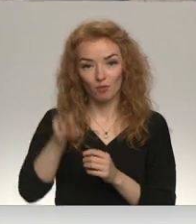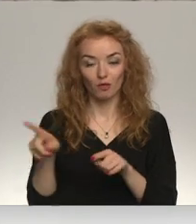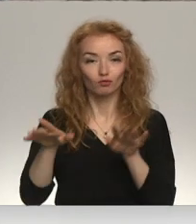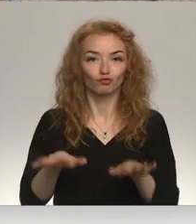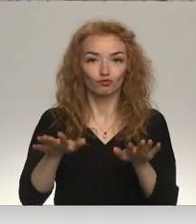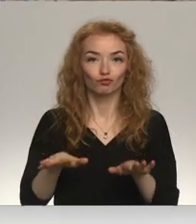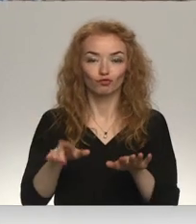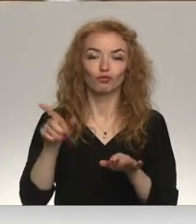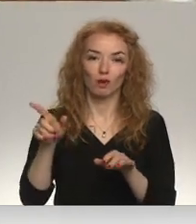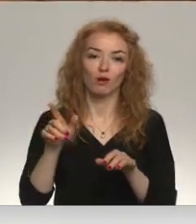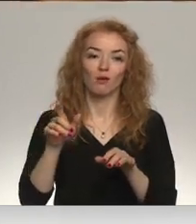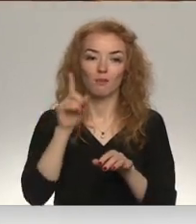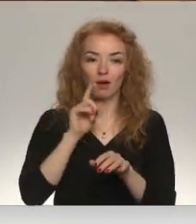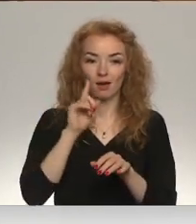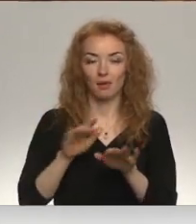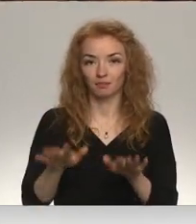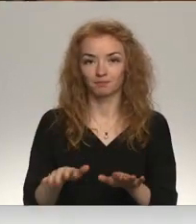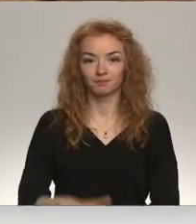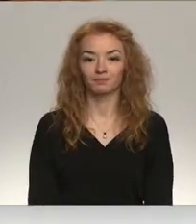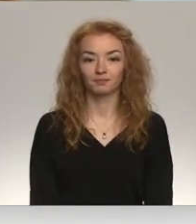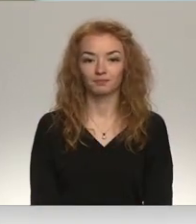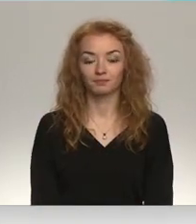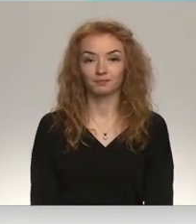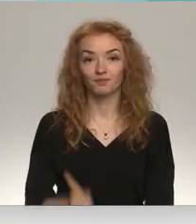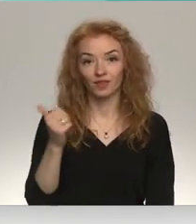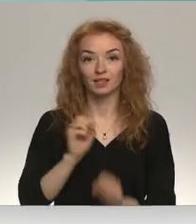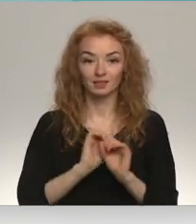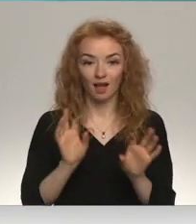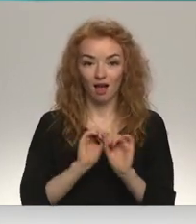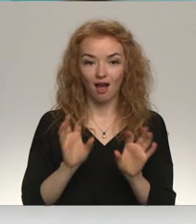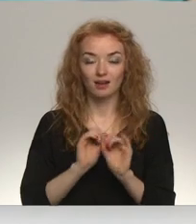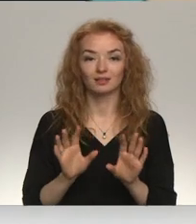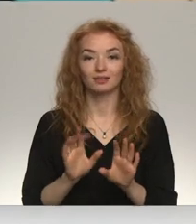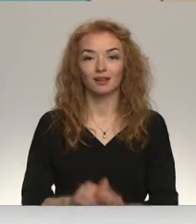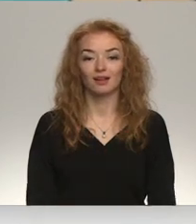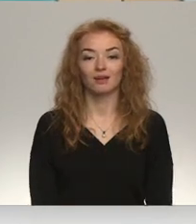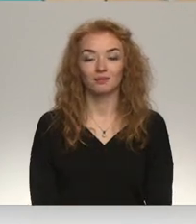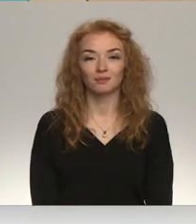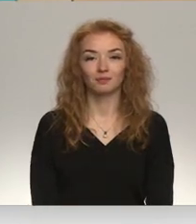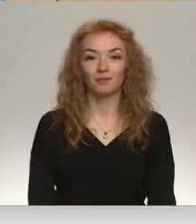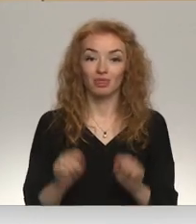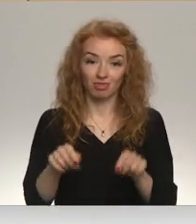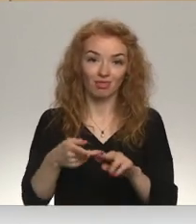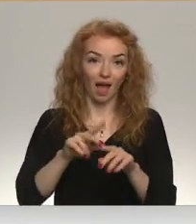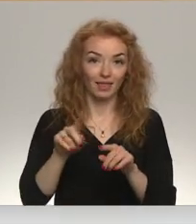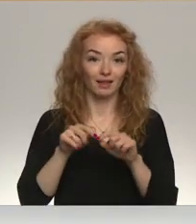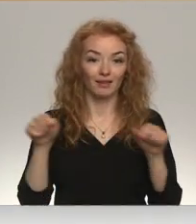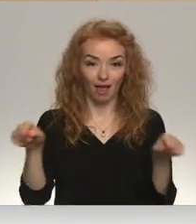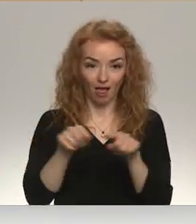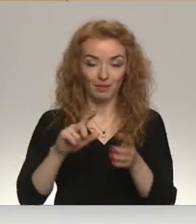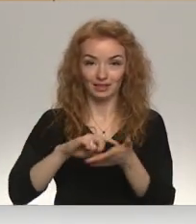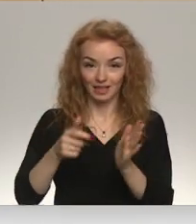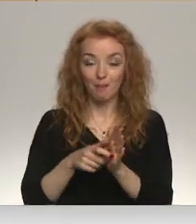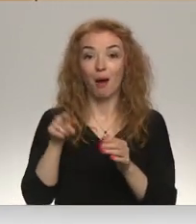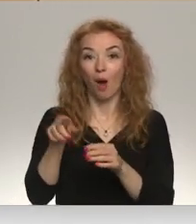pavadīt internātskolas telpās. Vot tā kā komnata, savāka naša. Tāda lūk istaba, mūsu